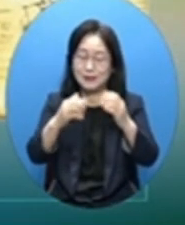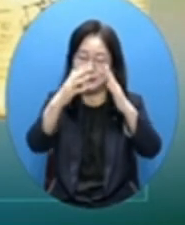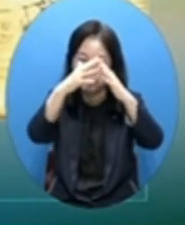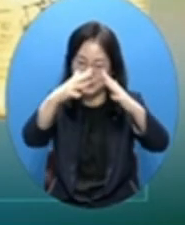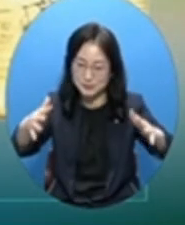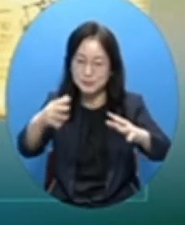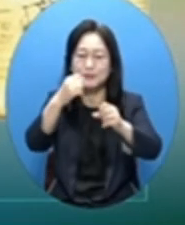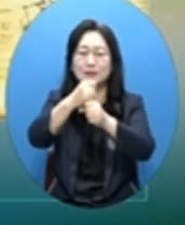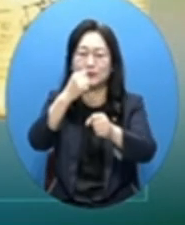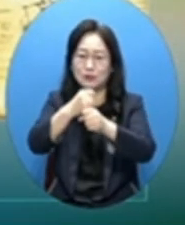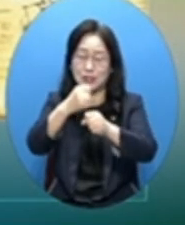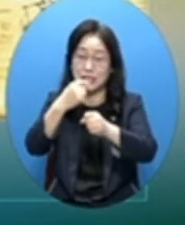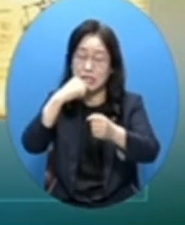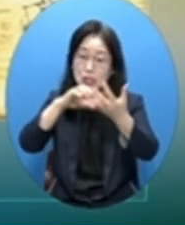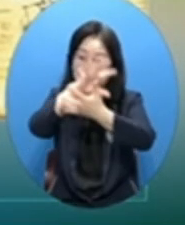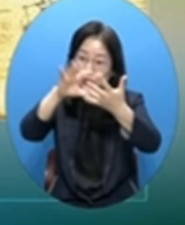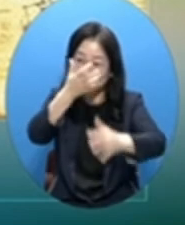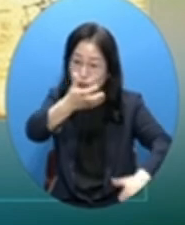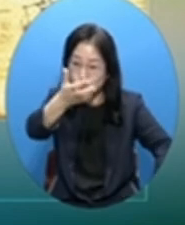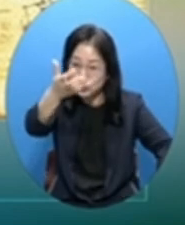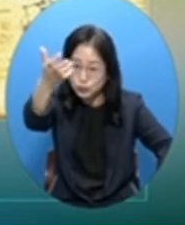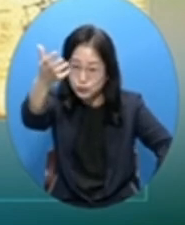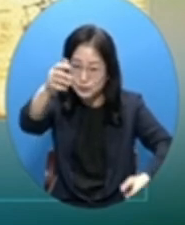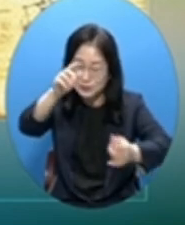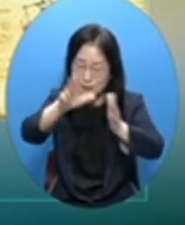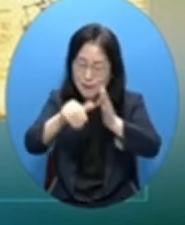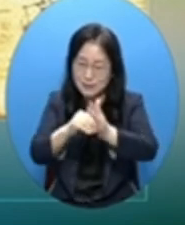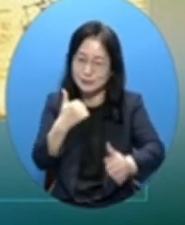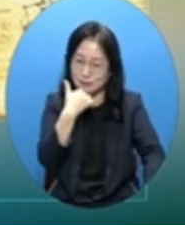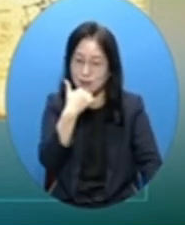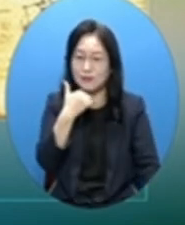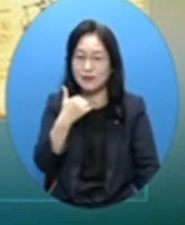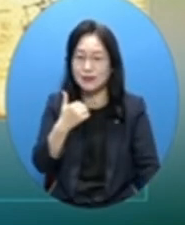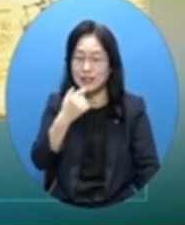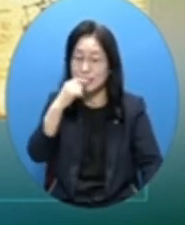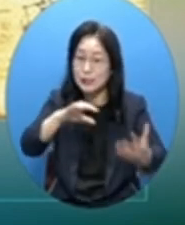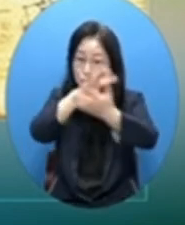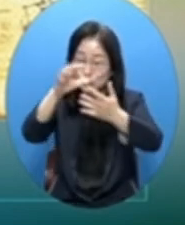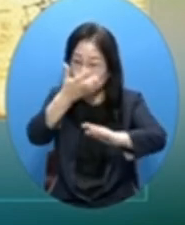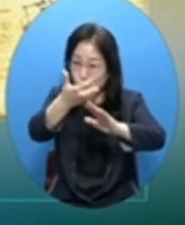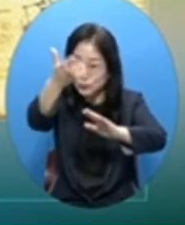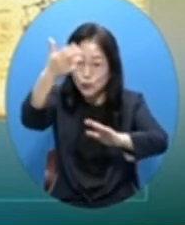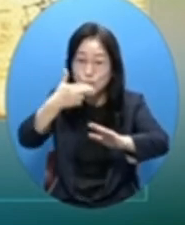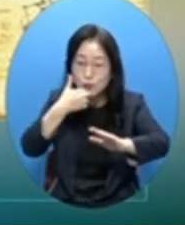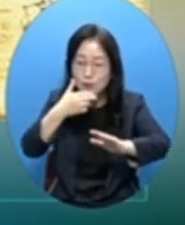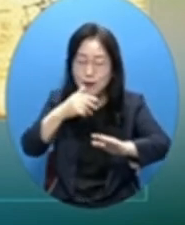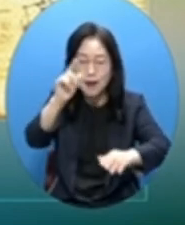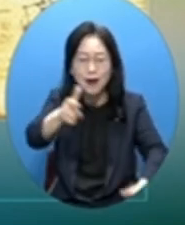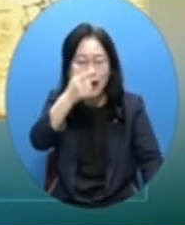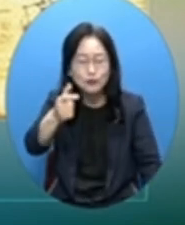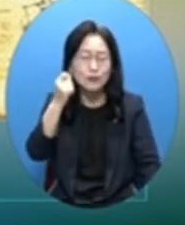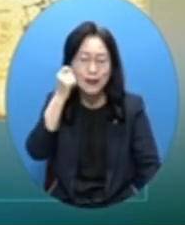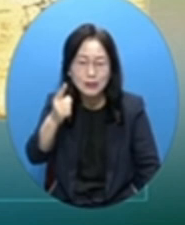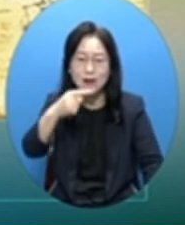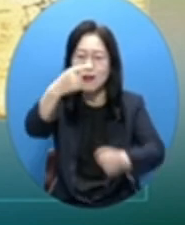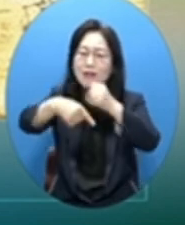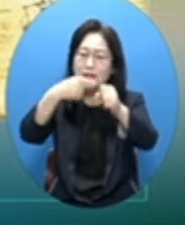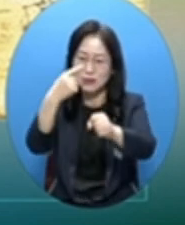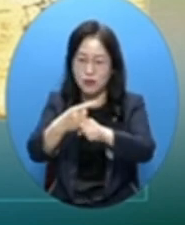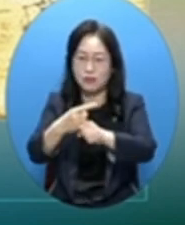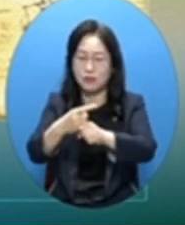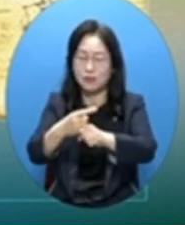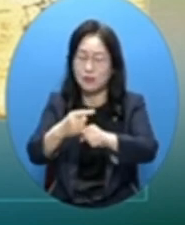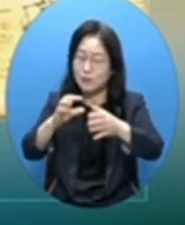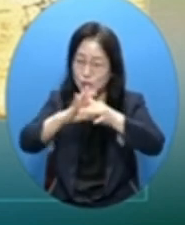진을 치고 구름이 움직일 때까지 기다렸습니다 구름에 안 떠오르면 하루 한 달이고 1년이고